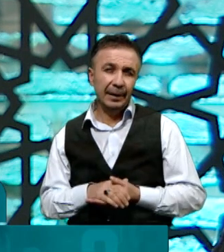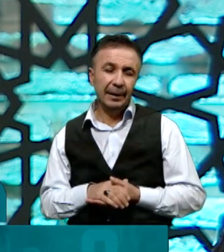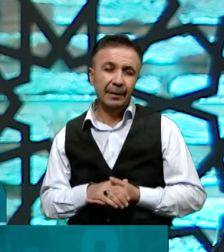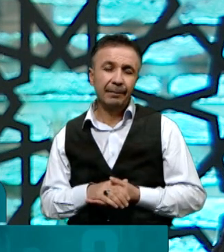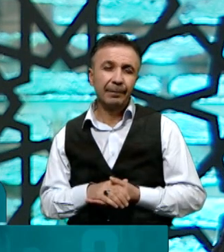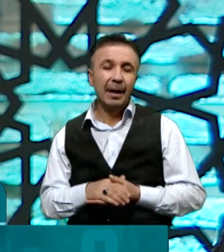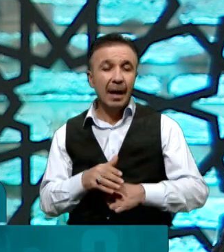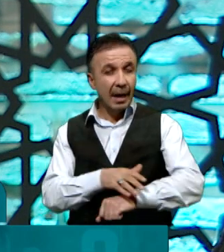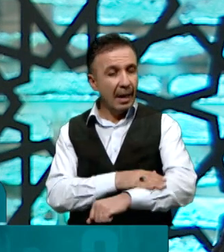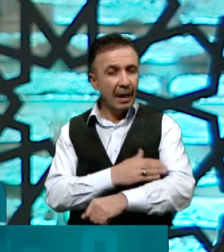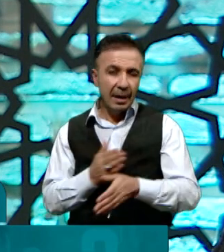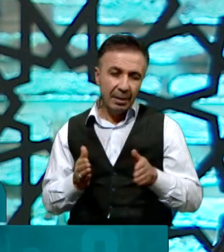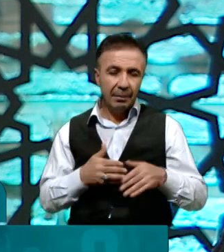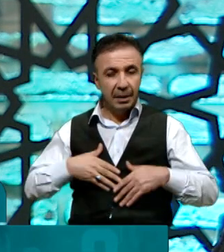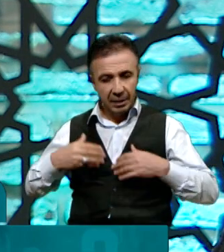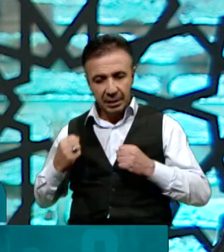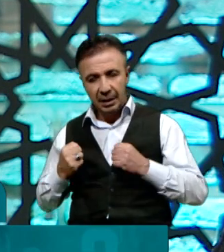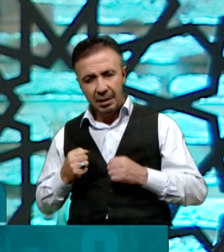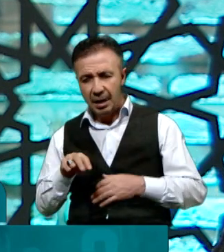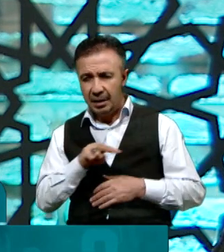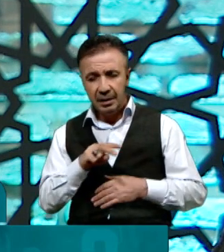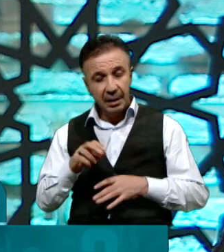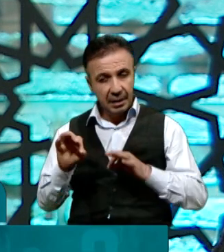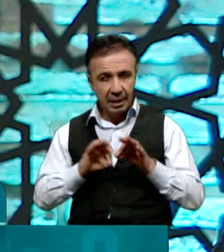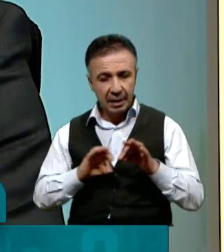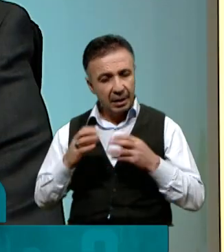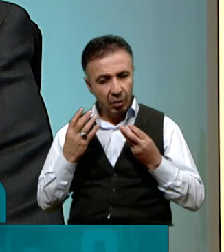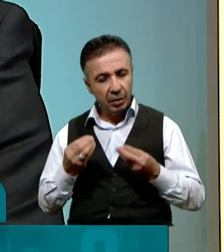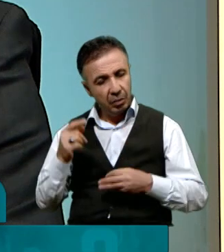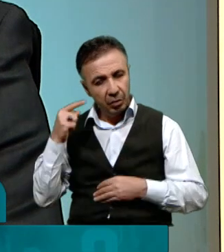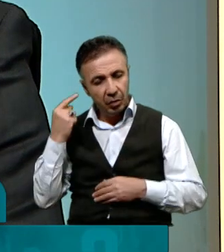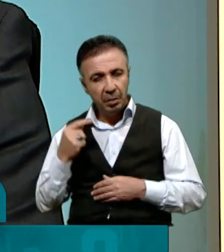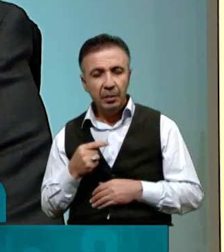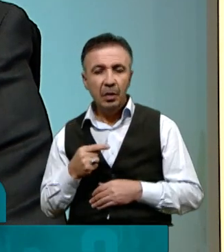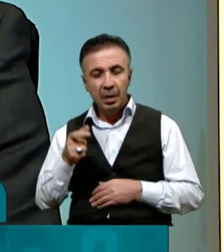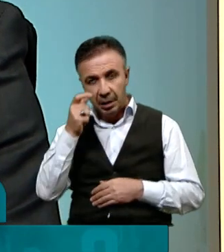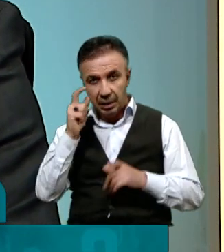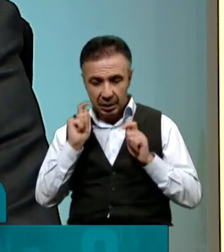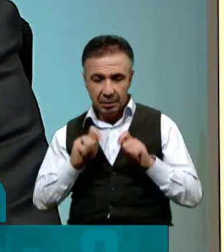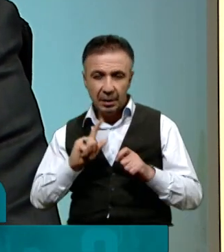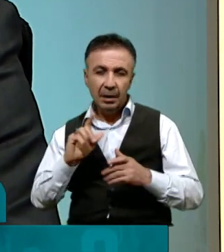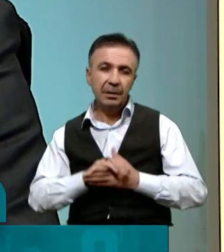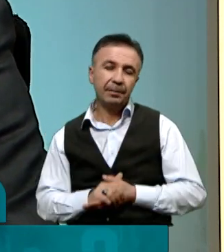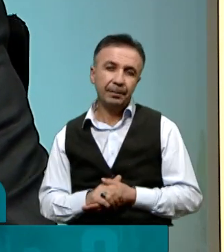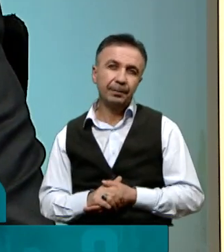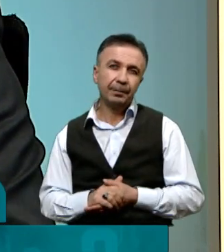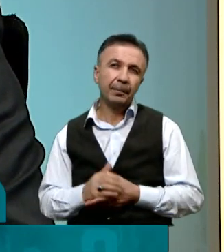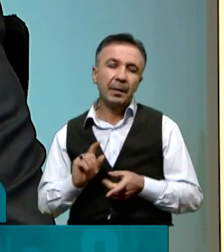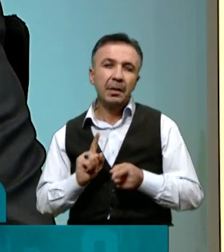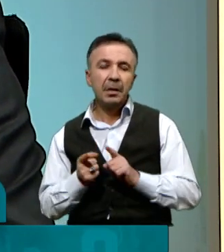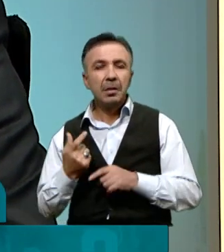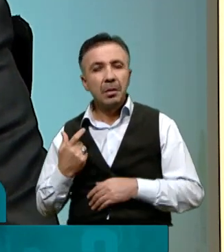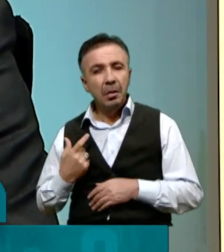Helalli başka, bir de sağlığı başka. Her ikisi de denetleniyor diye düşünüyorum. Lütfen o hassasiyete dikkat edelim. Eyvallah. Çeşitli